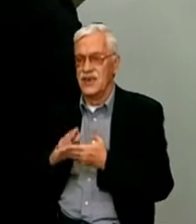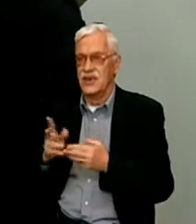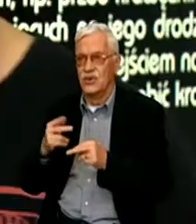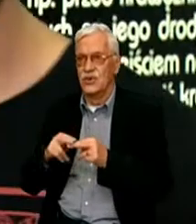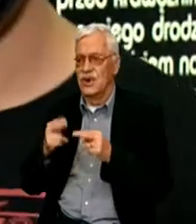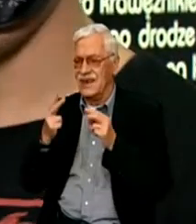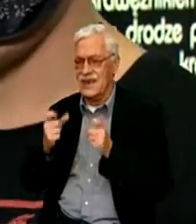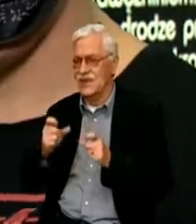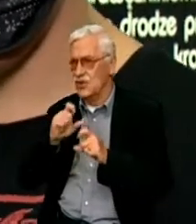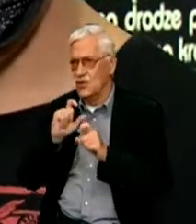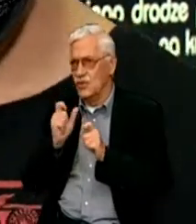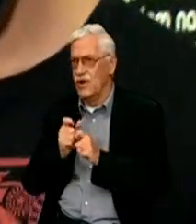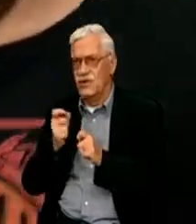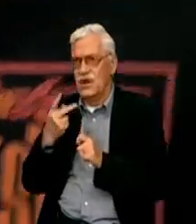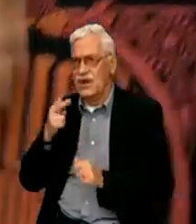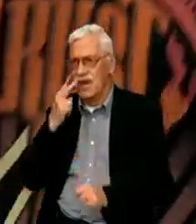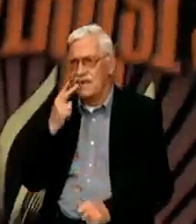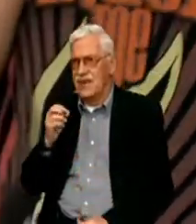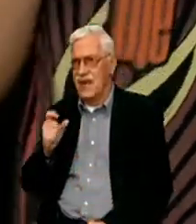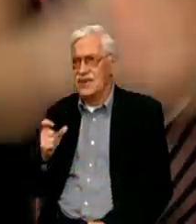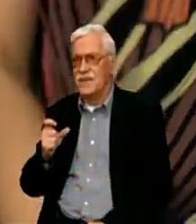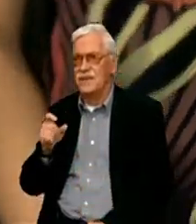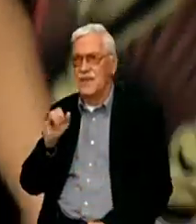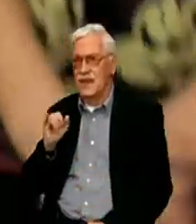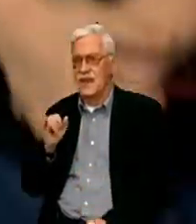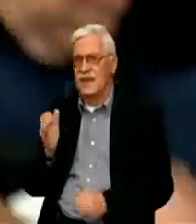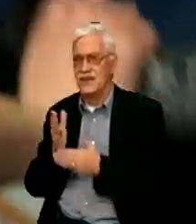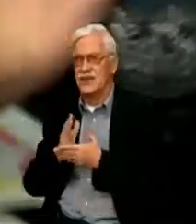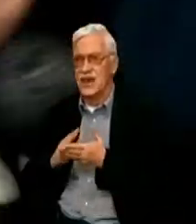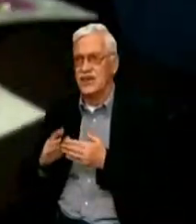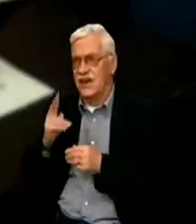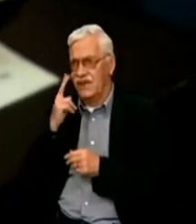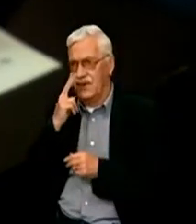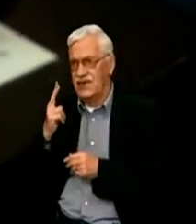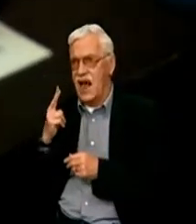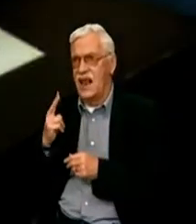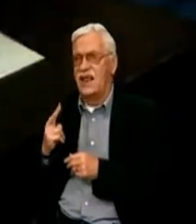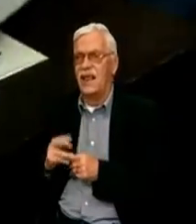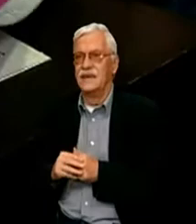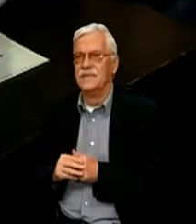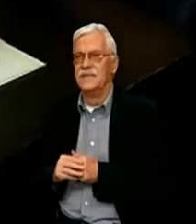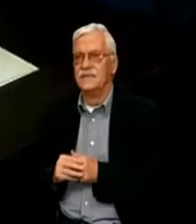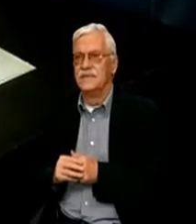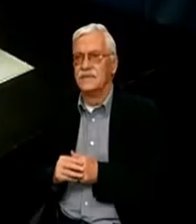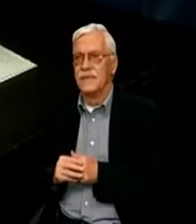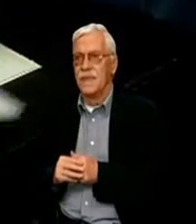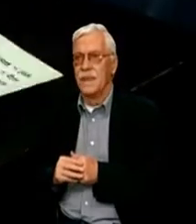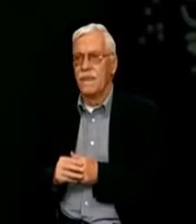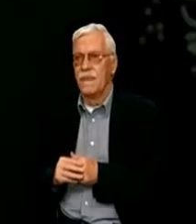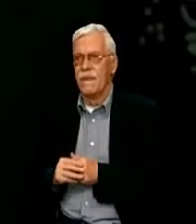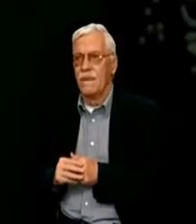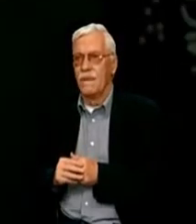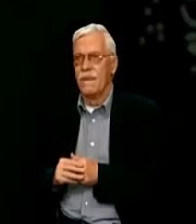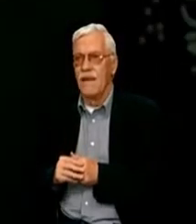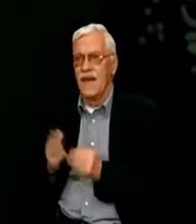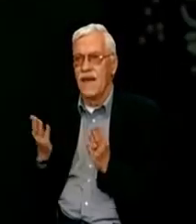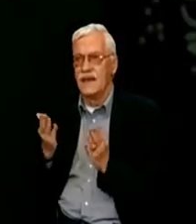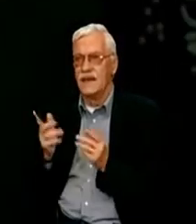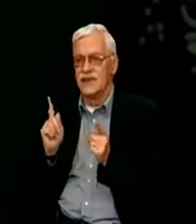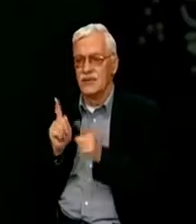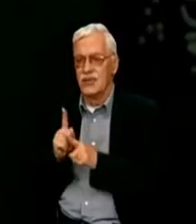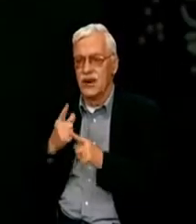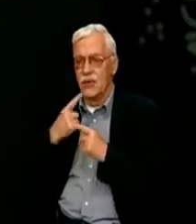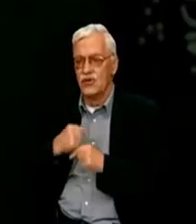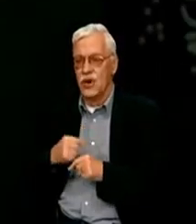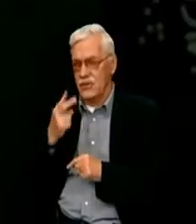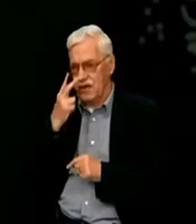nic zupełnie nie widać, oraz część widzialna. Tu są akurat, słuchajcie, parki narodowe. Kiedy spotykam osoby widzące,